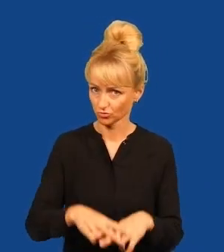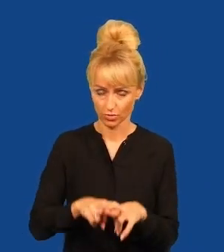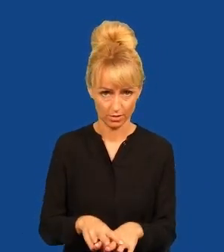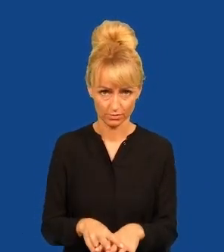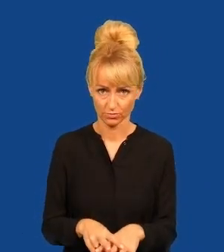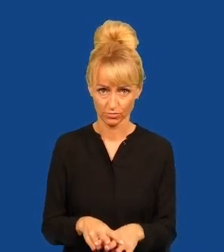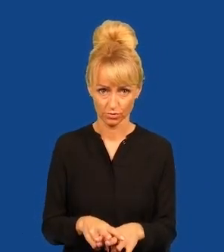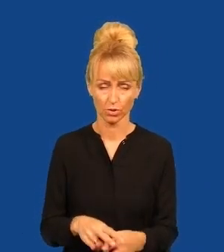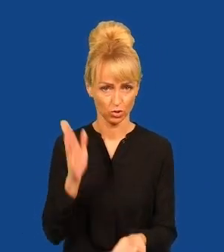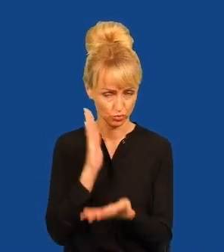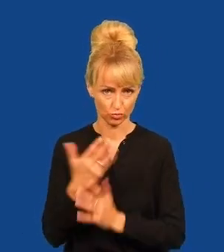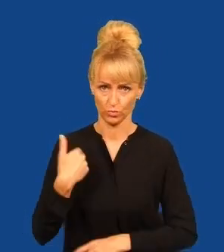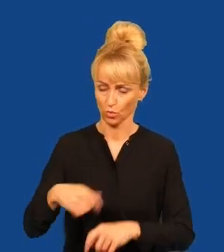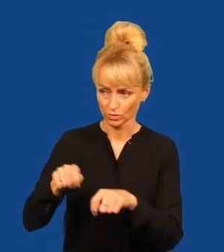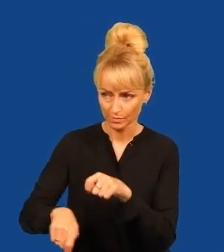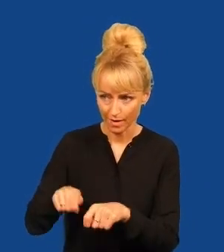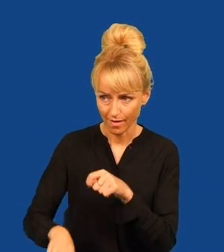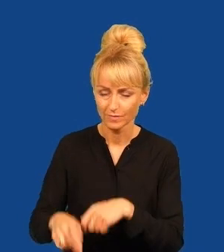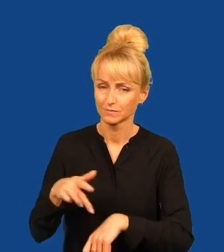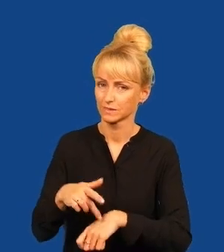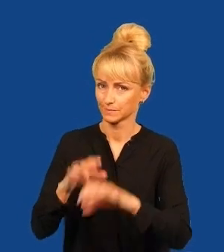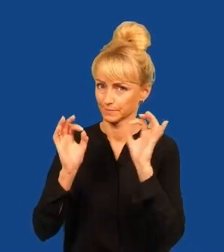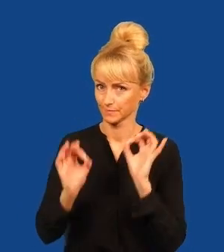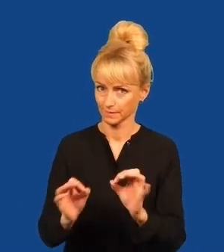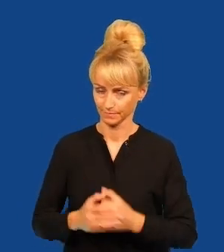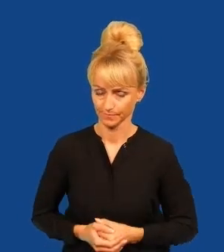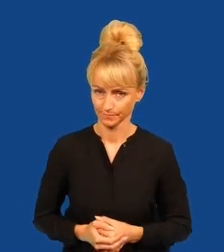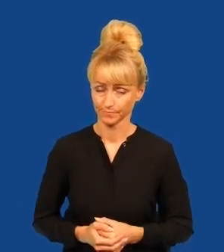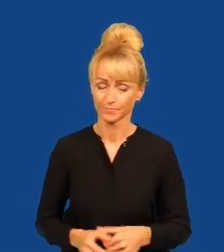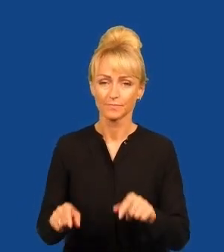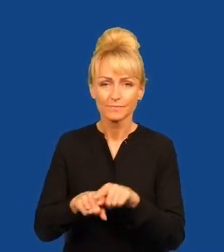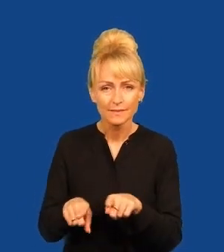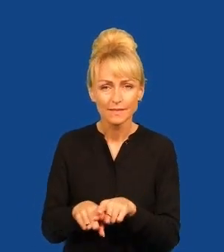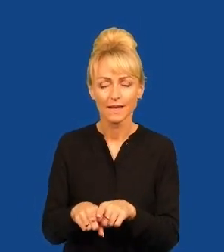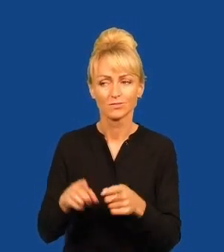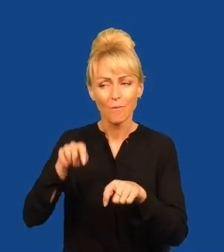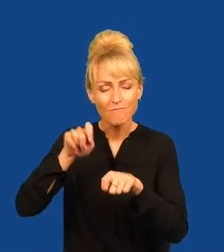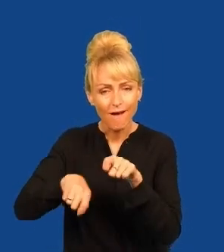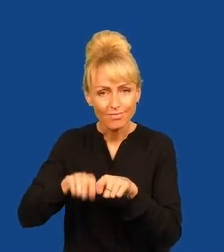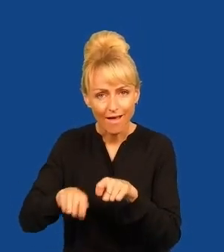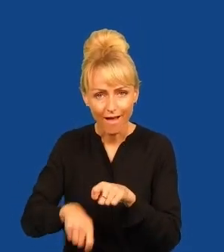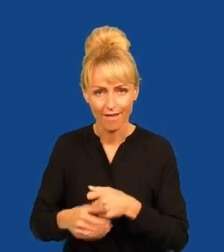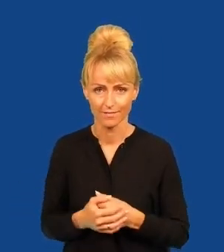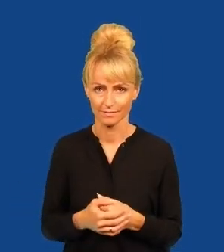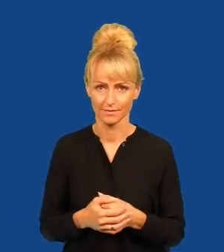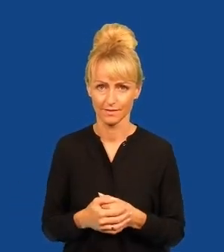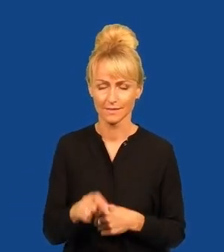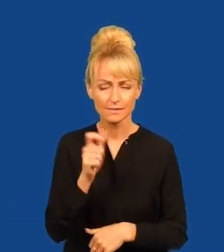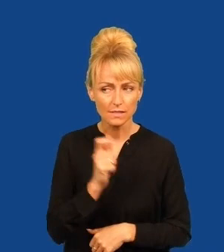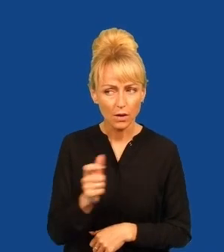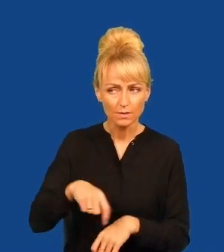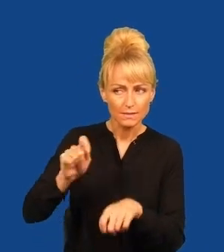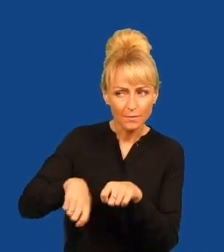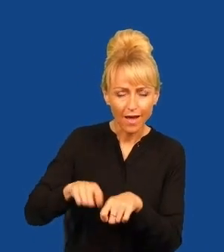To są sprawdzone fakty, których używamy właśnie w takich dyskusjach. Badanie, czyli ciągłe towarzyszenie użytkownikowi. Nie tylko